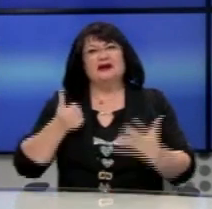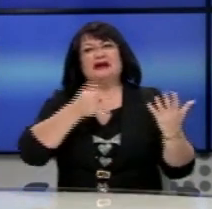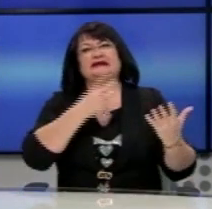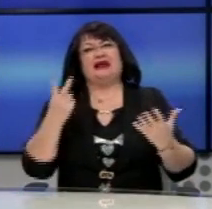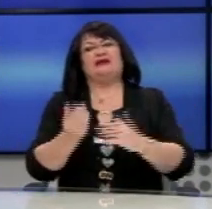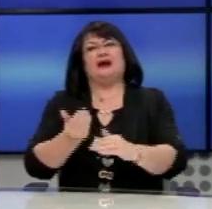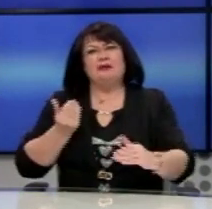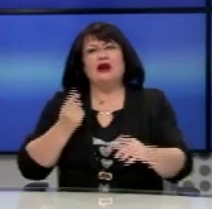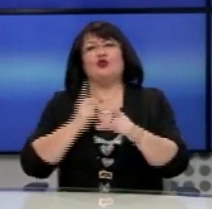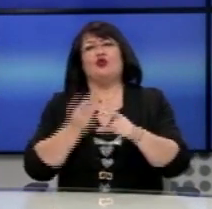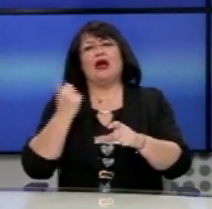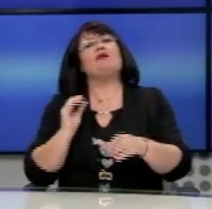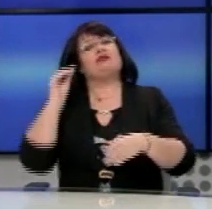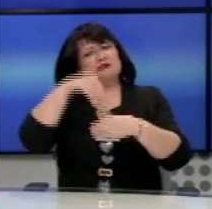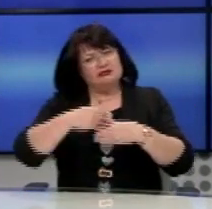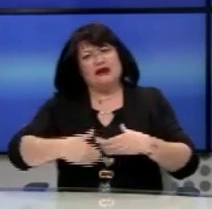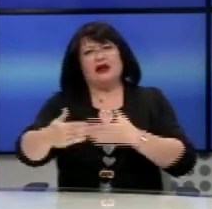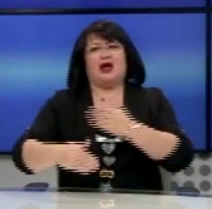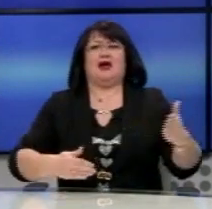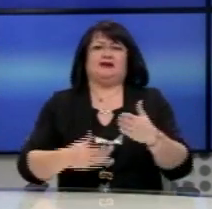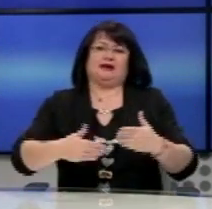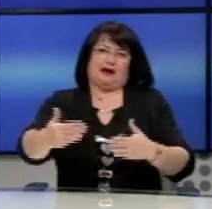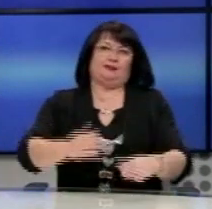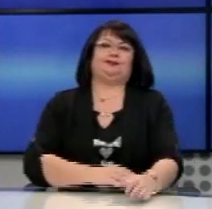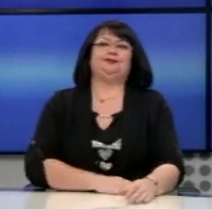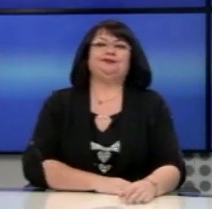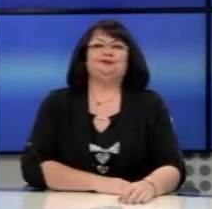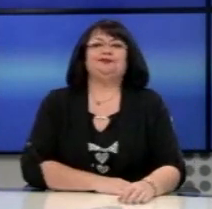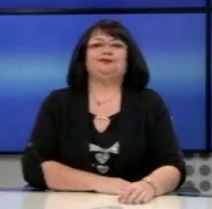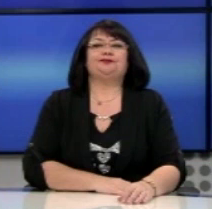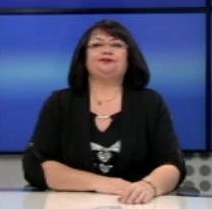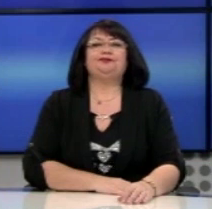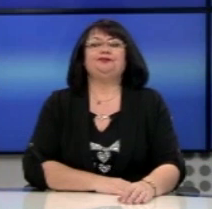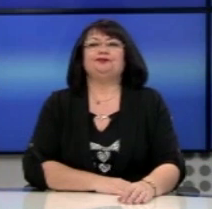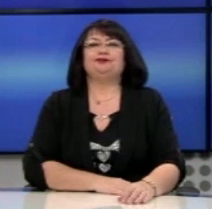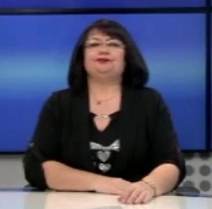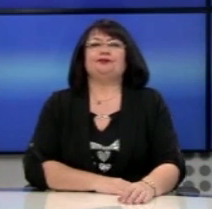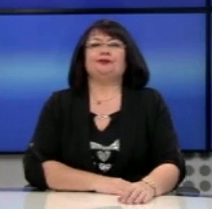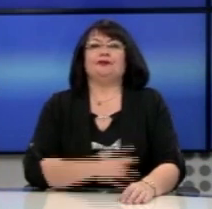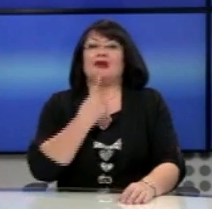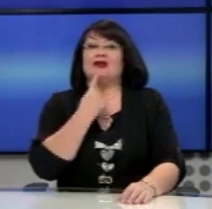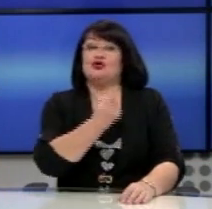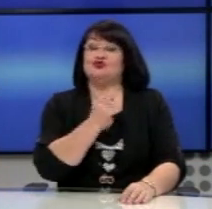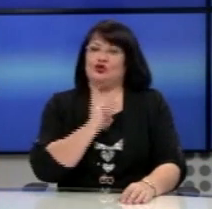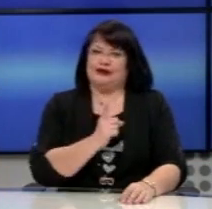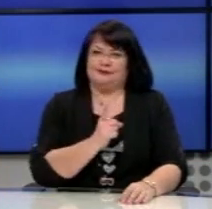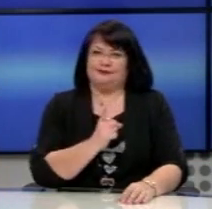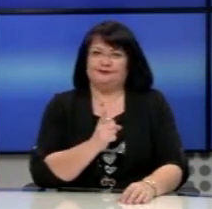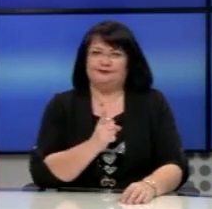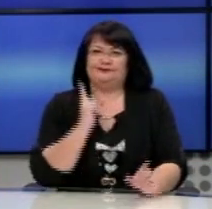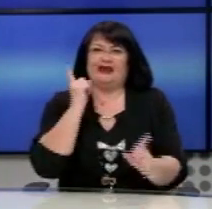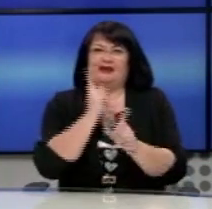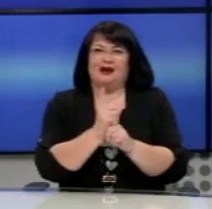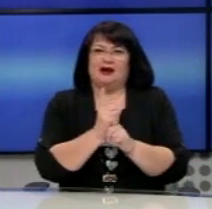αυτό, αλλά χωρίς το ΚΚΕ, χωρίς την αριστερά κλπ. Όμως σας λέμε το εξής. Και